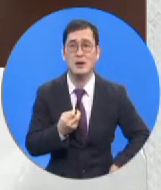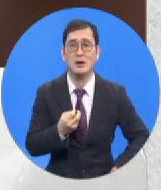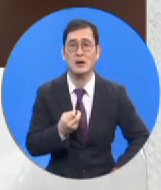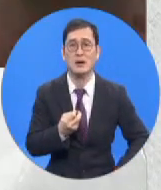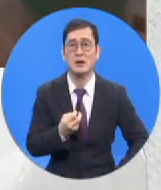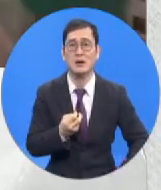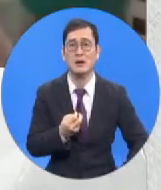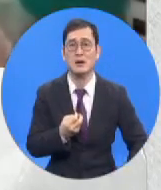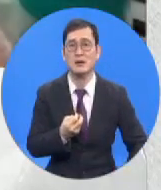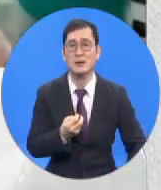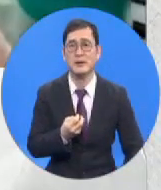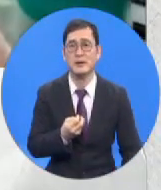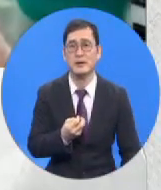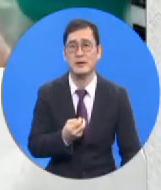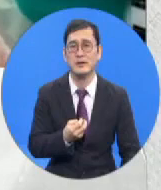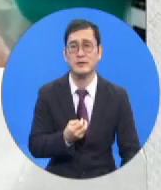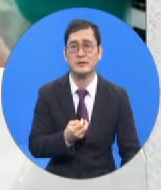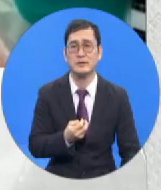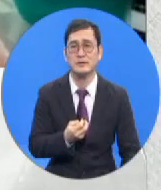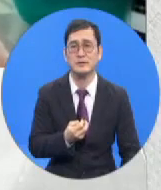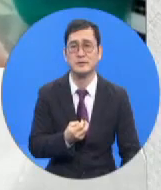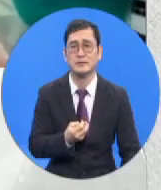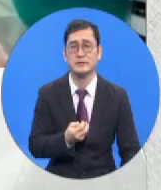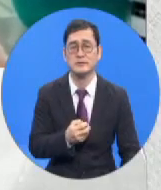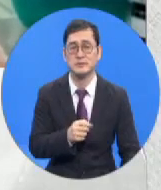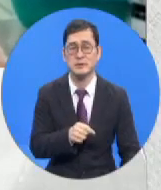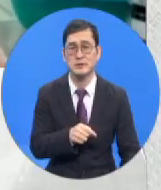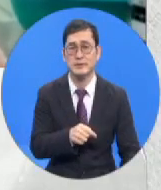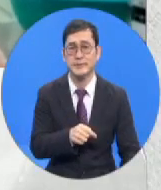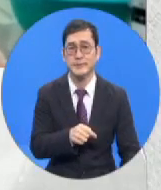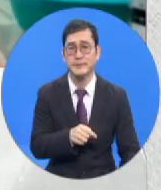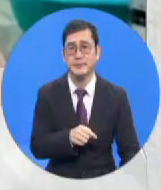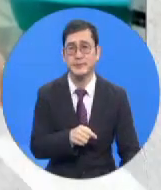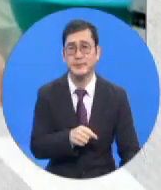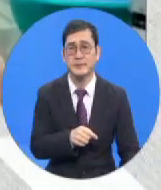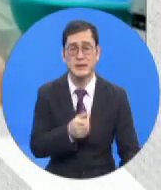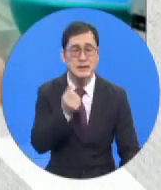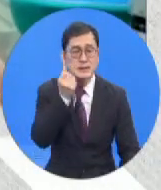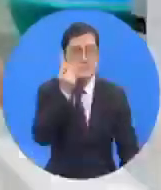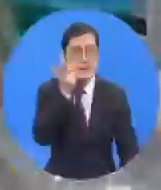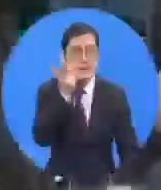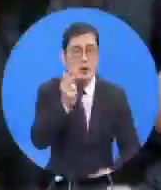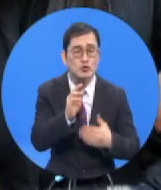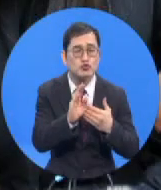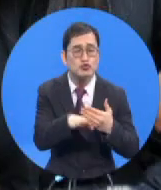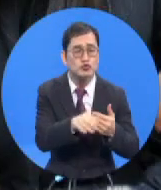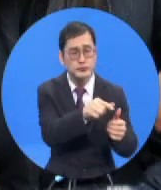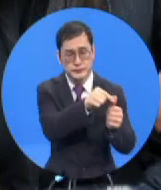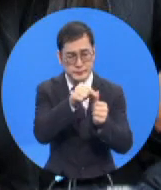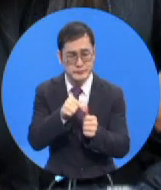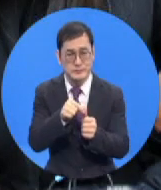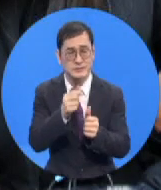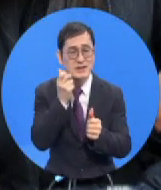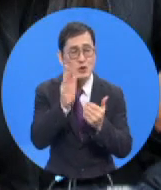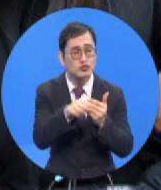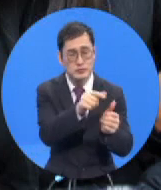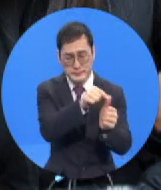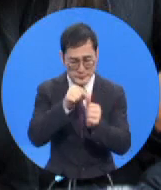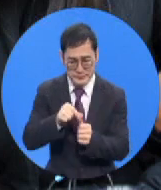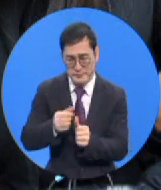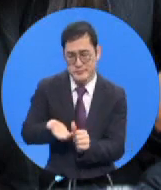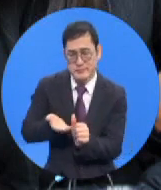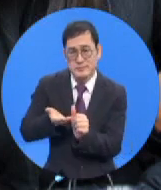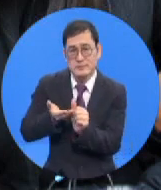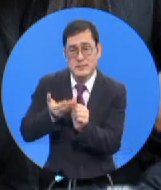이야기는 언제부터 이런 학대가 시작됐는지 모르지만 그 9개월 동안에 자기가 살았던 그 어린애에게 아기가